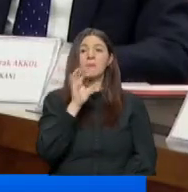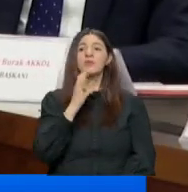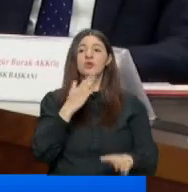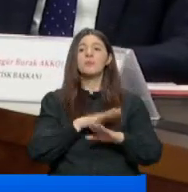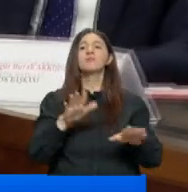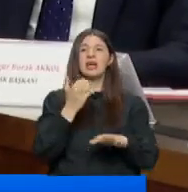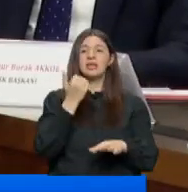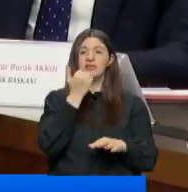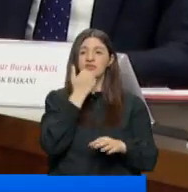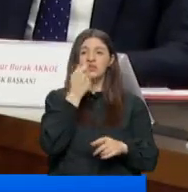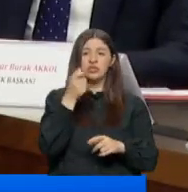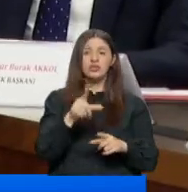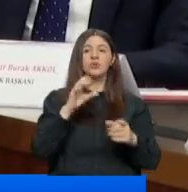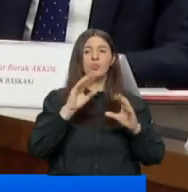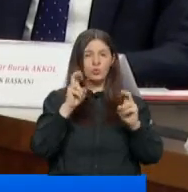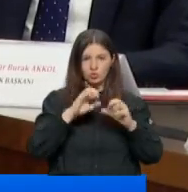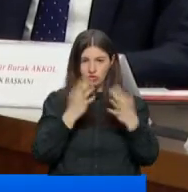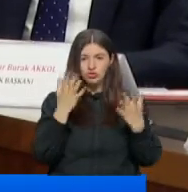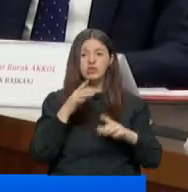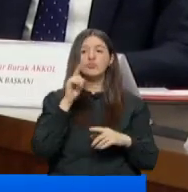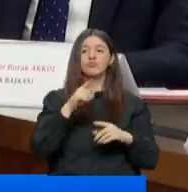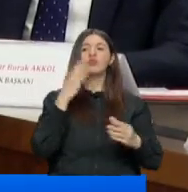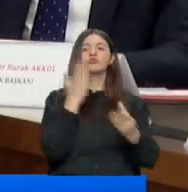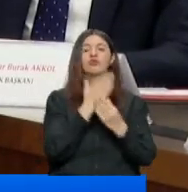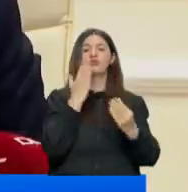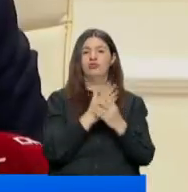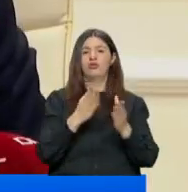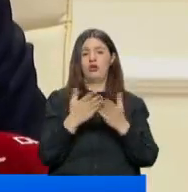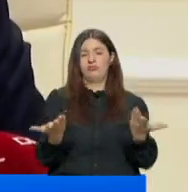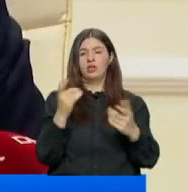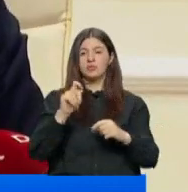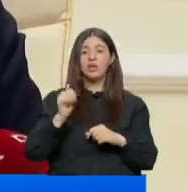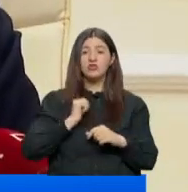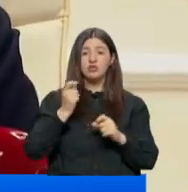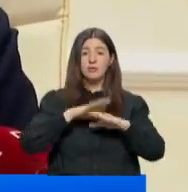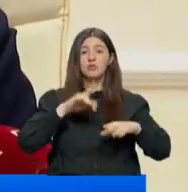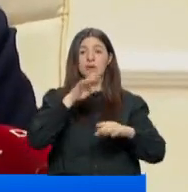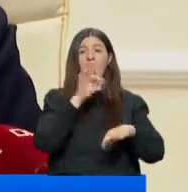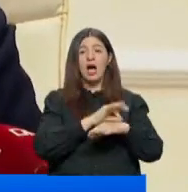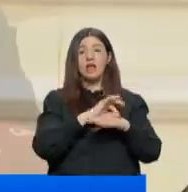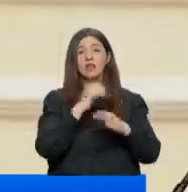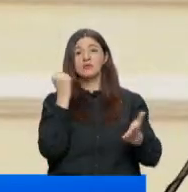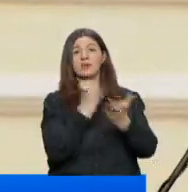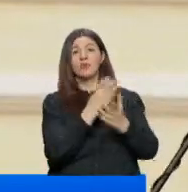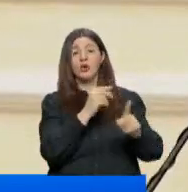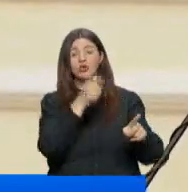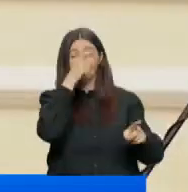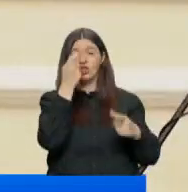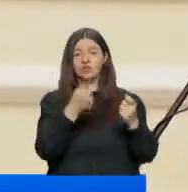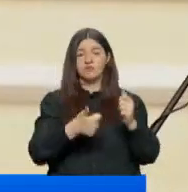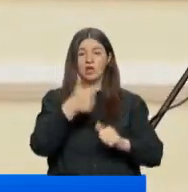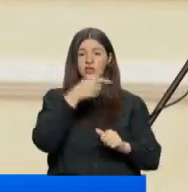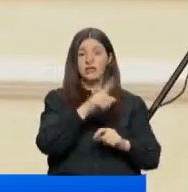bitmeyen geçici işçilerin meselesini çözeceğiz. Bunları dosya dosya açacağız. Asgari ücret masasına bu anlar damgasını vurdu. Türk İş